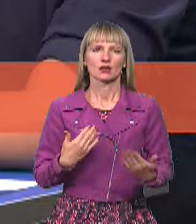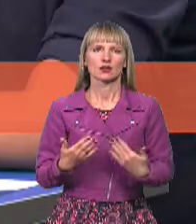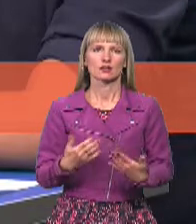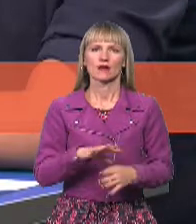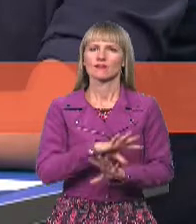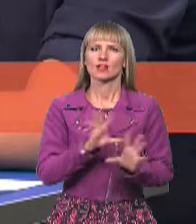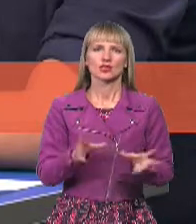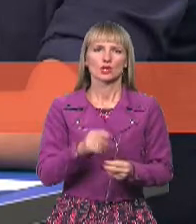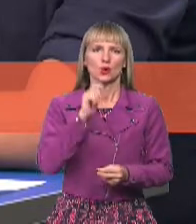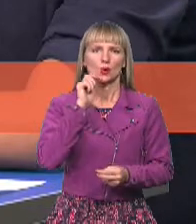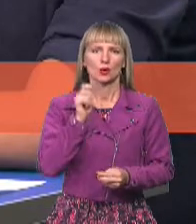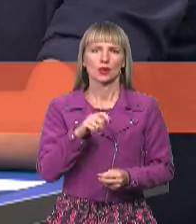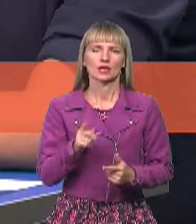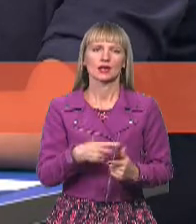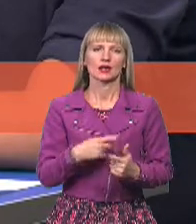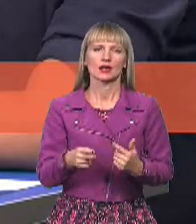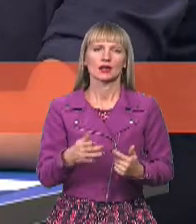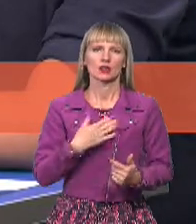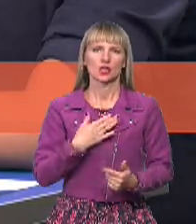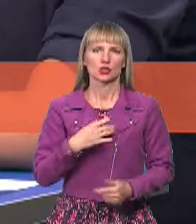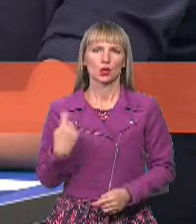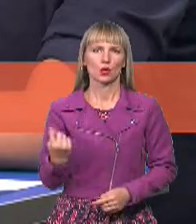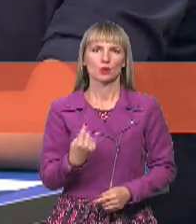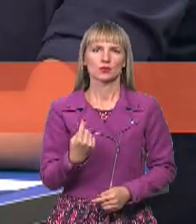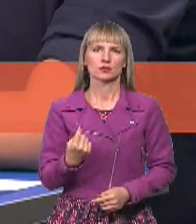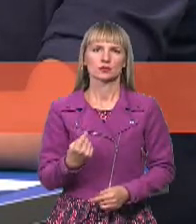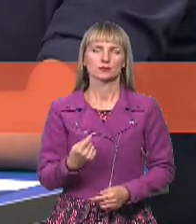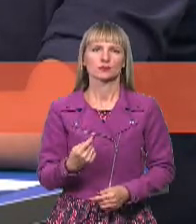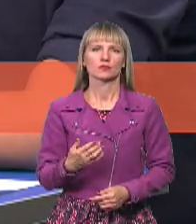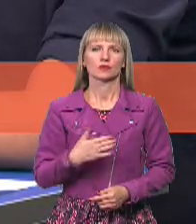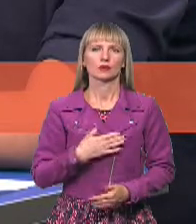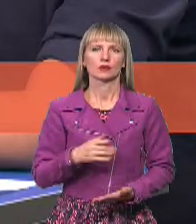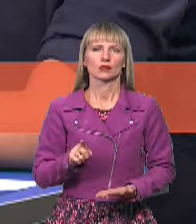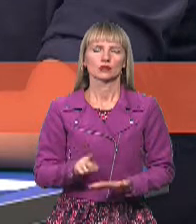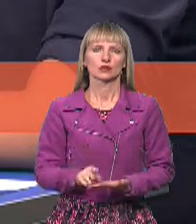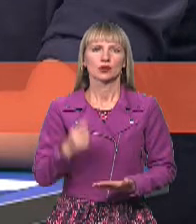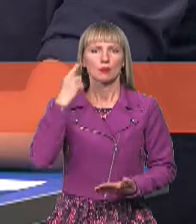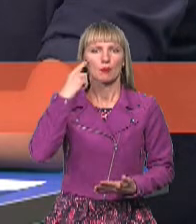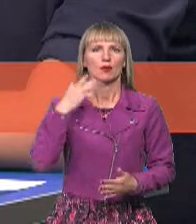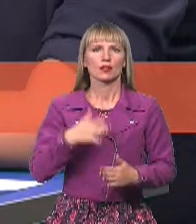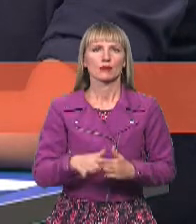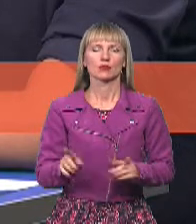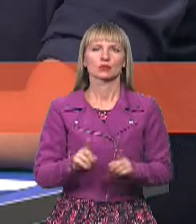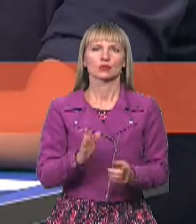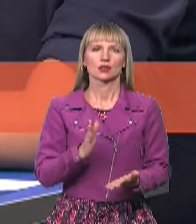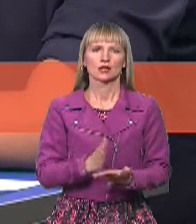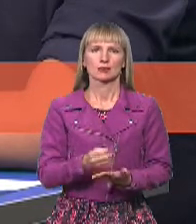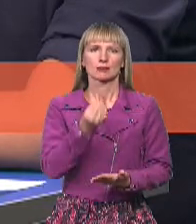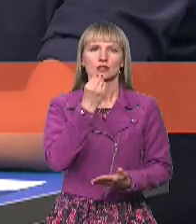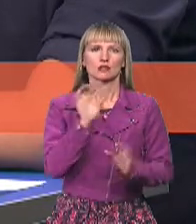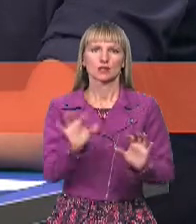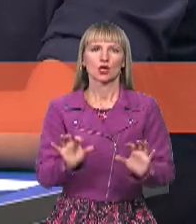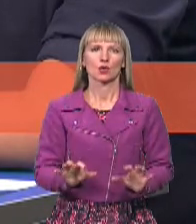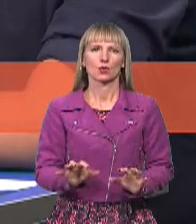всей Украины, вы имеете в виду, или в отношении области. Мы должны понимать, что есть пищевой